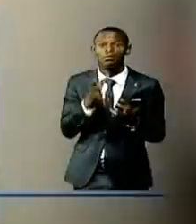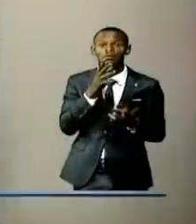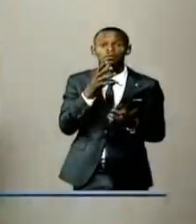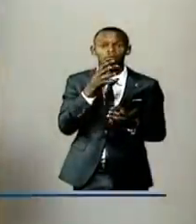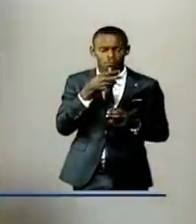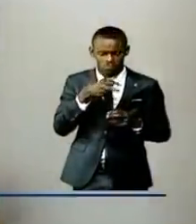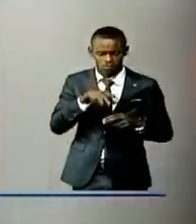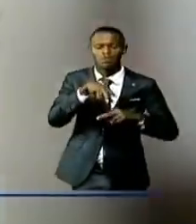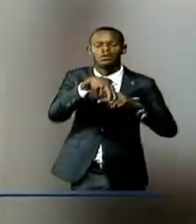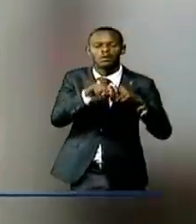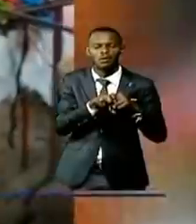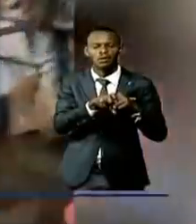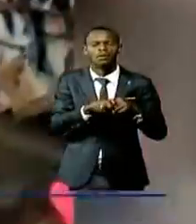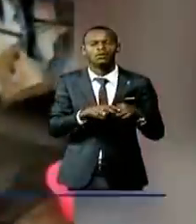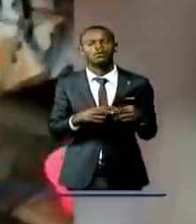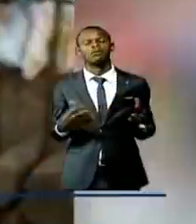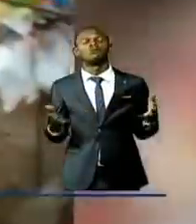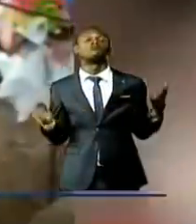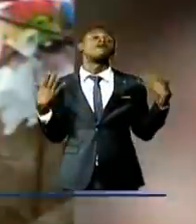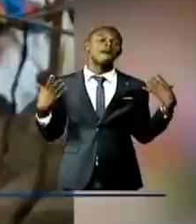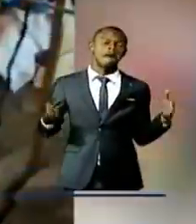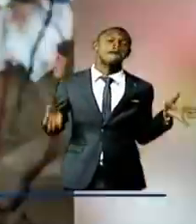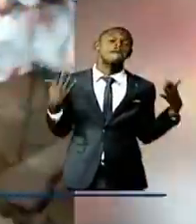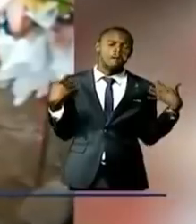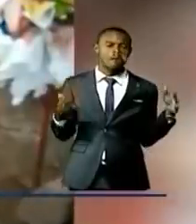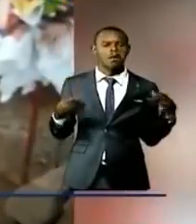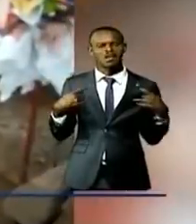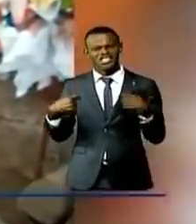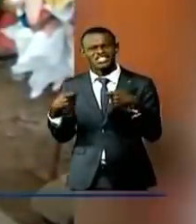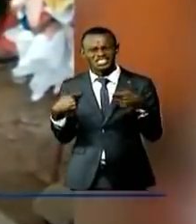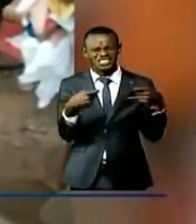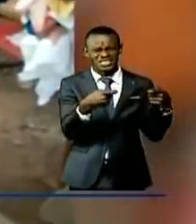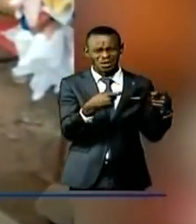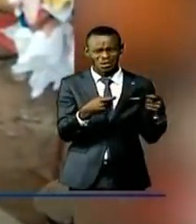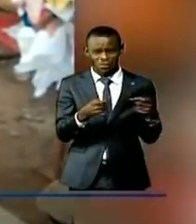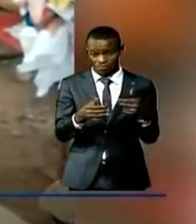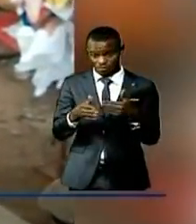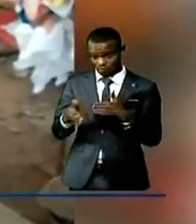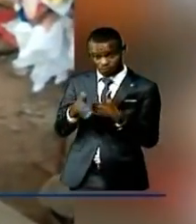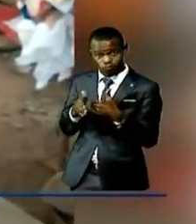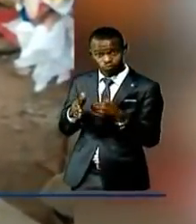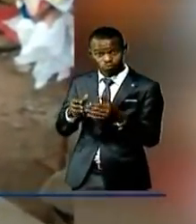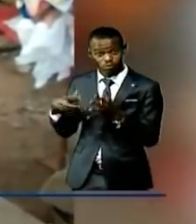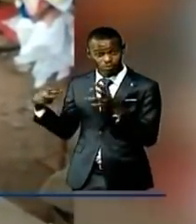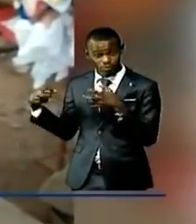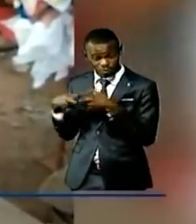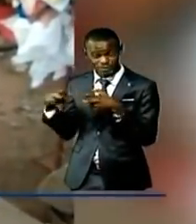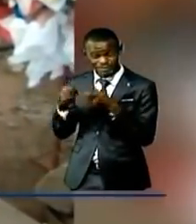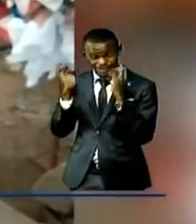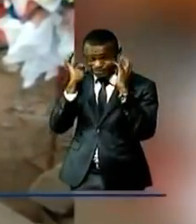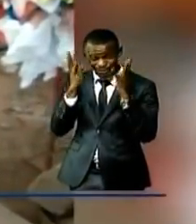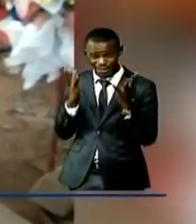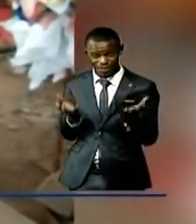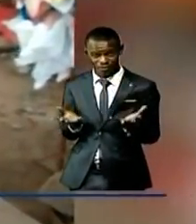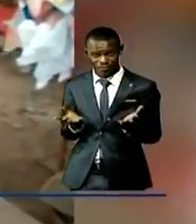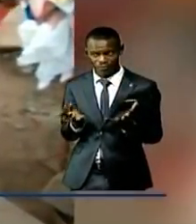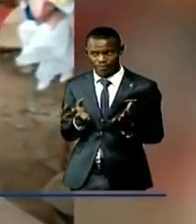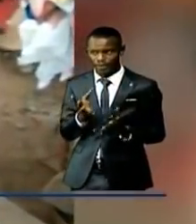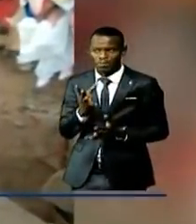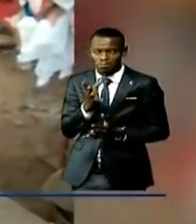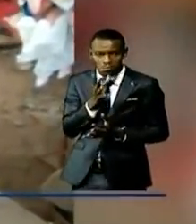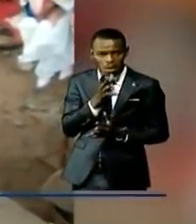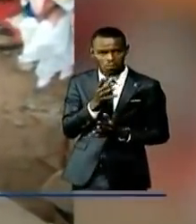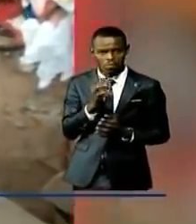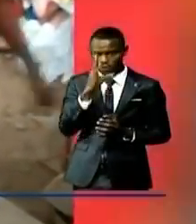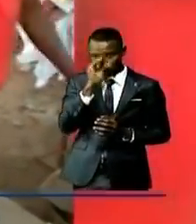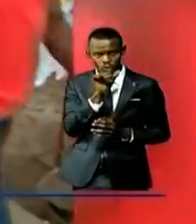vendeuses et ces garçons exposés à quelques centimètres des fils sous tension ne réalisent pas combien leurs vies sont